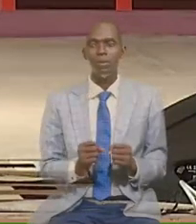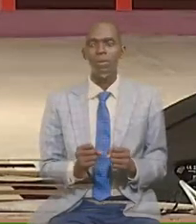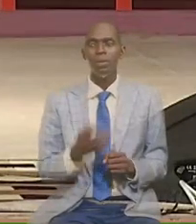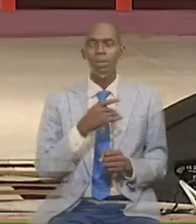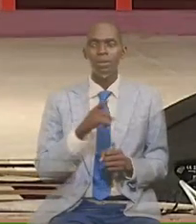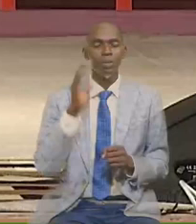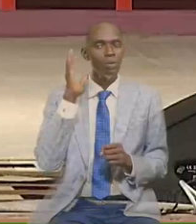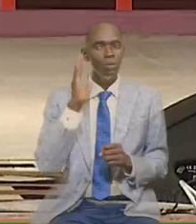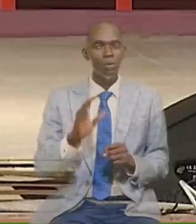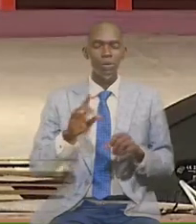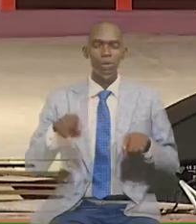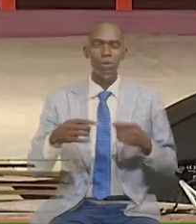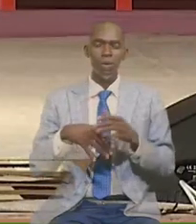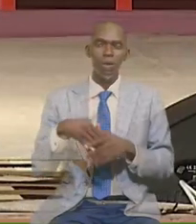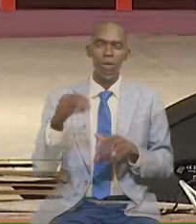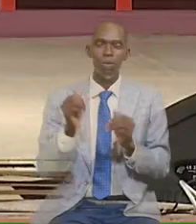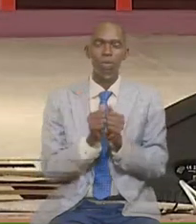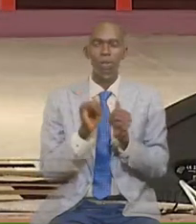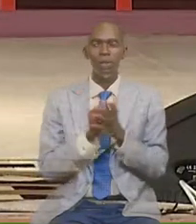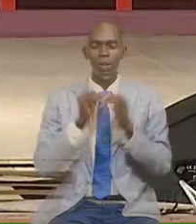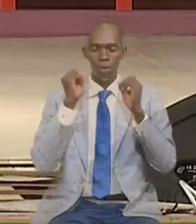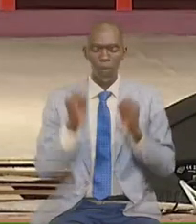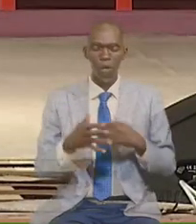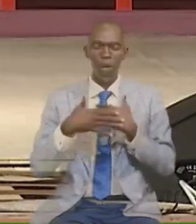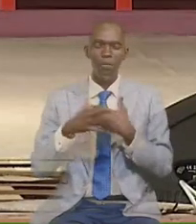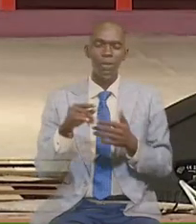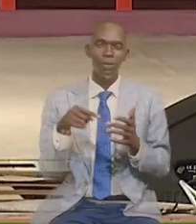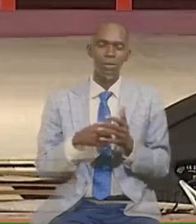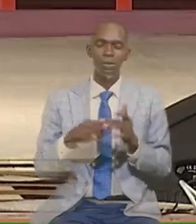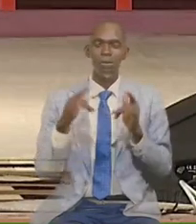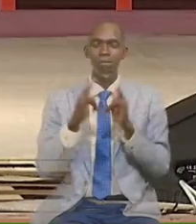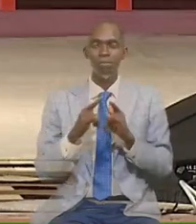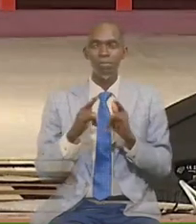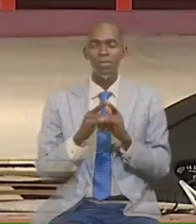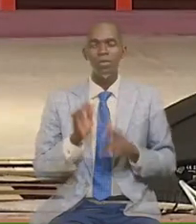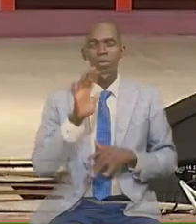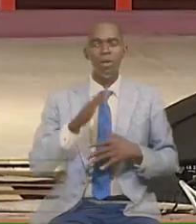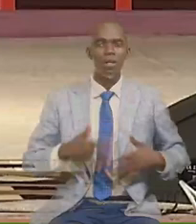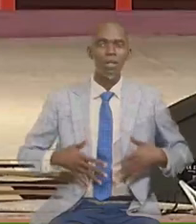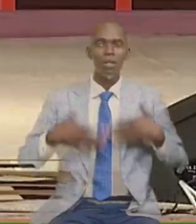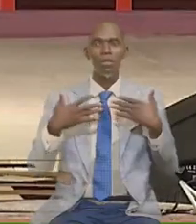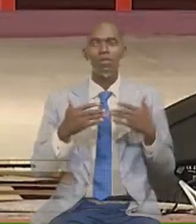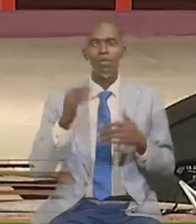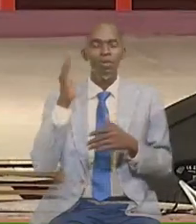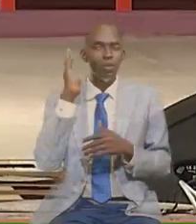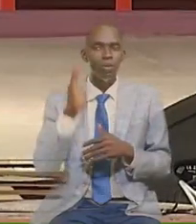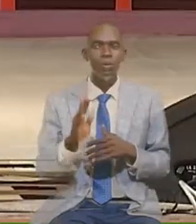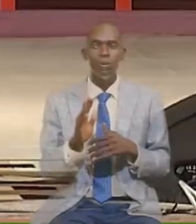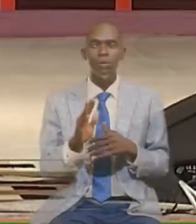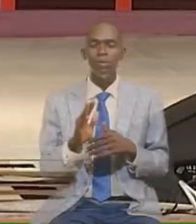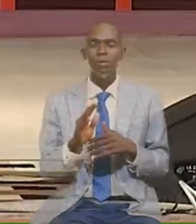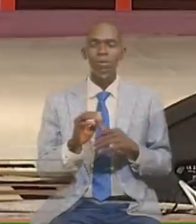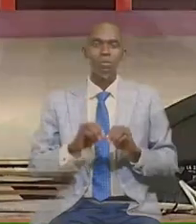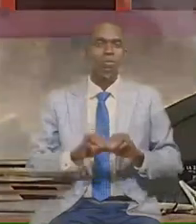Et vous irez dans cette puissance. Après cette retraite, votre vie sera radieuse